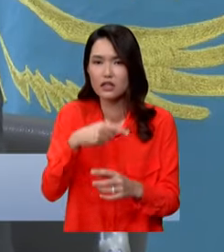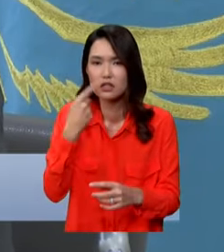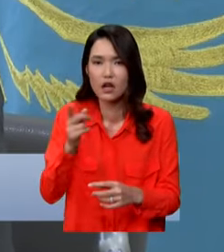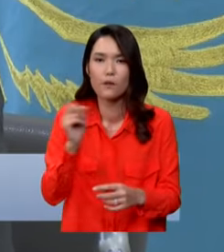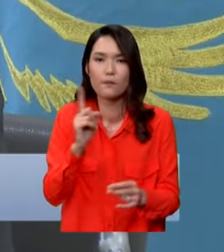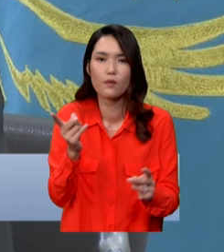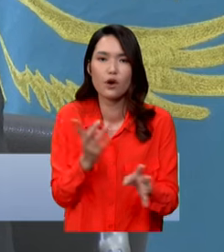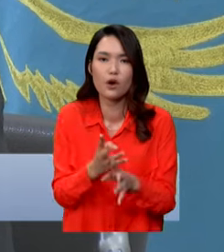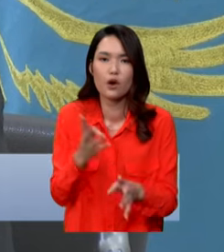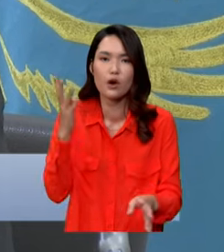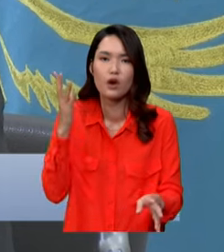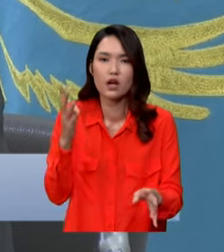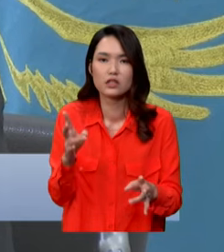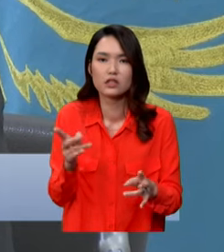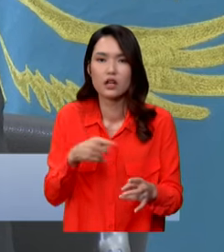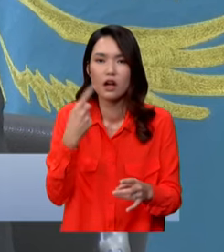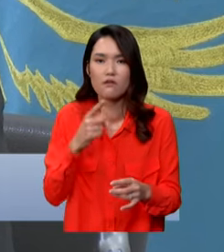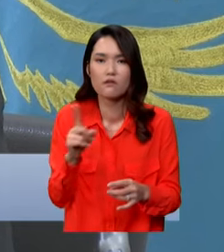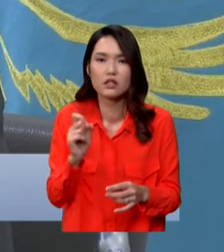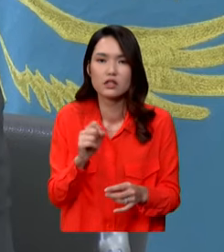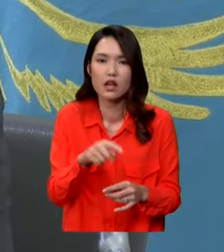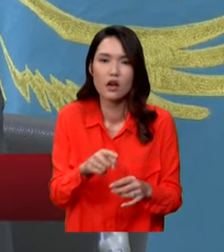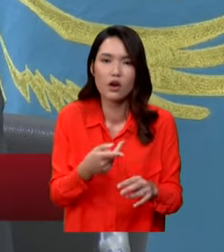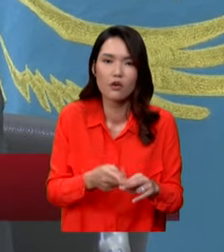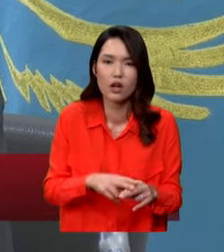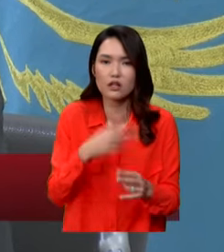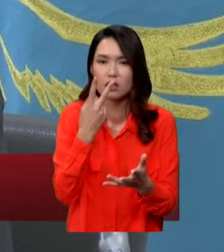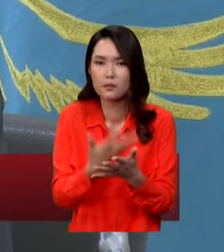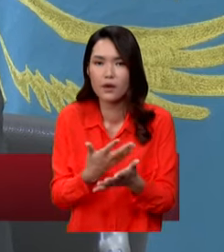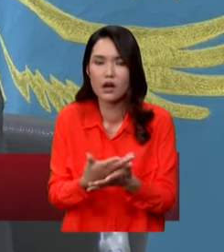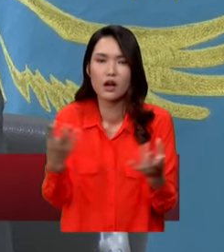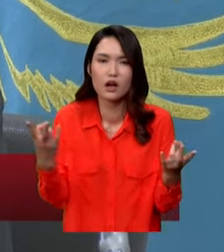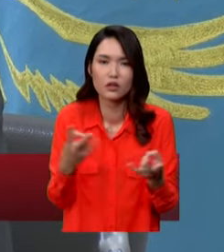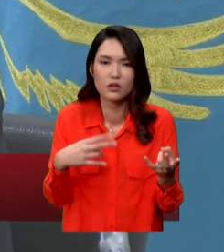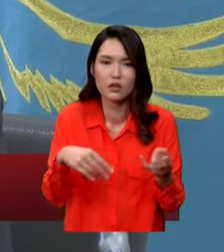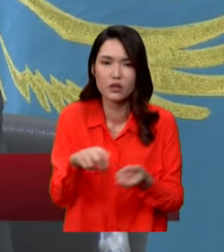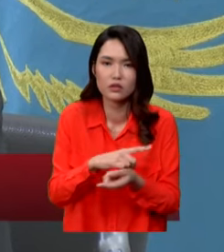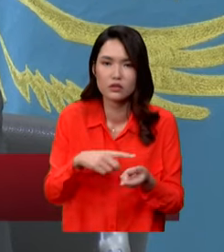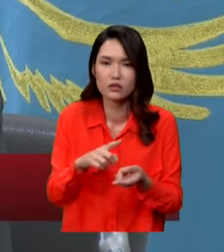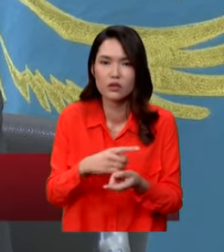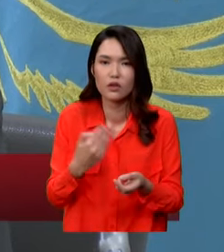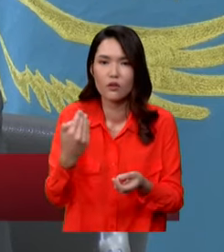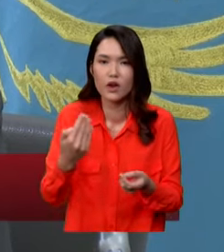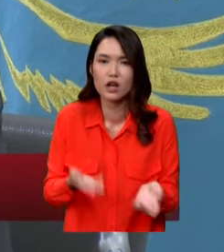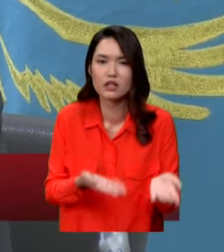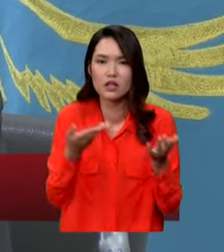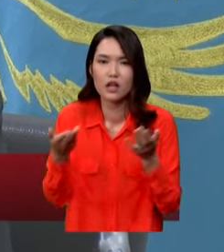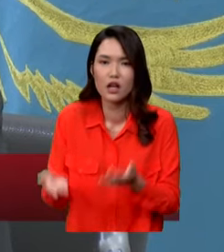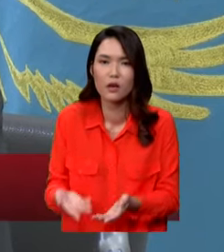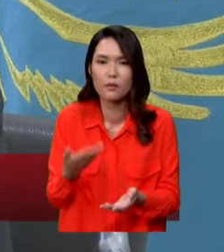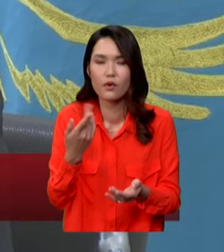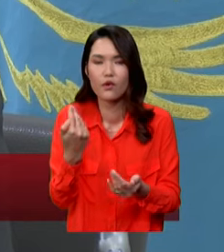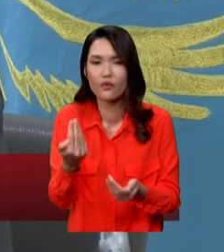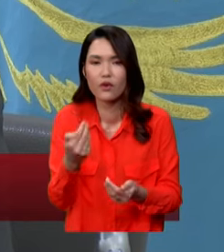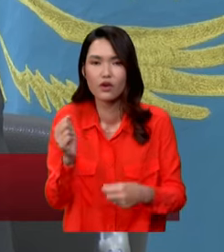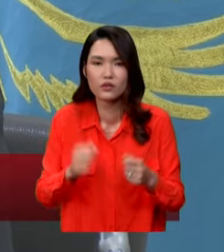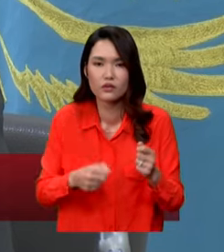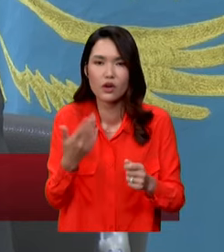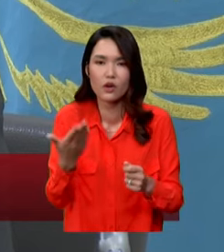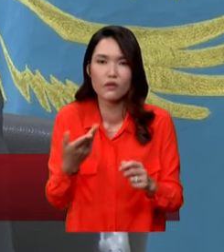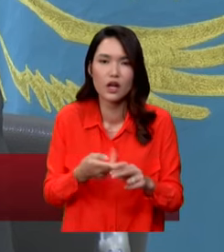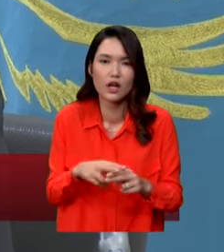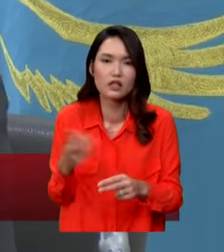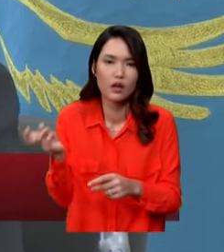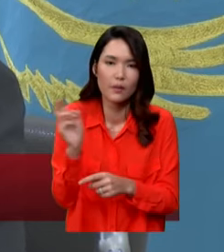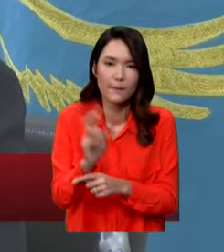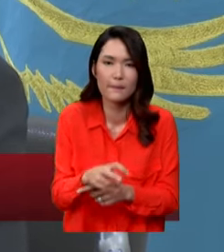а через день ему звонят и говорят: знаете, вот пересмотрели ваше предложение, вашу просьбу, но для этого не надо